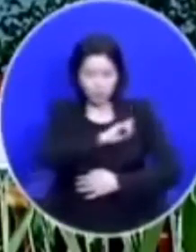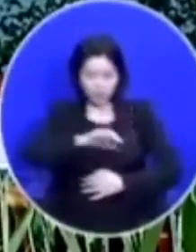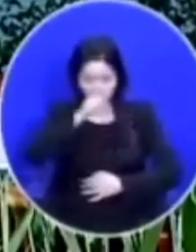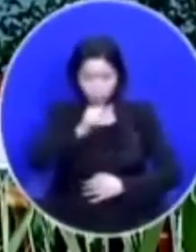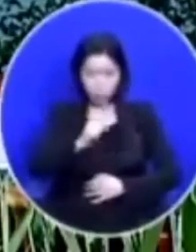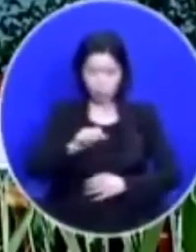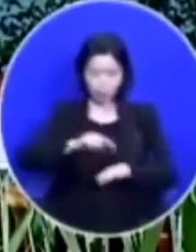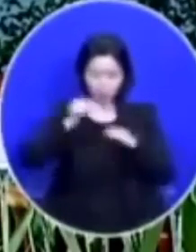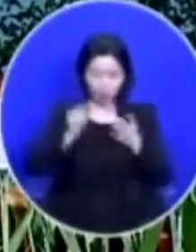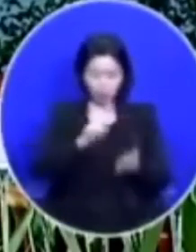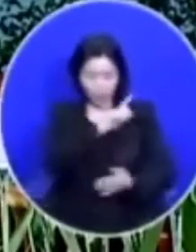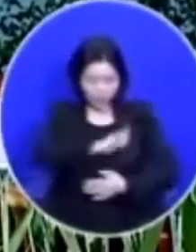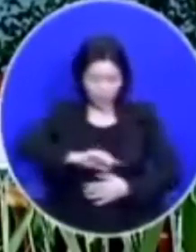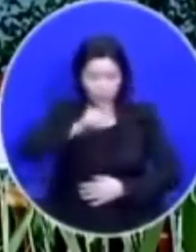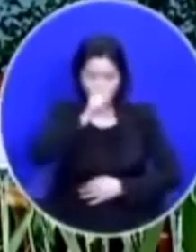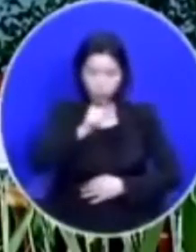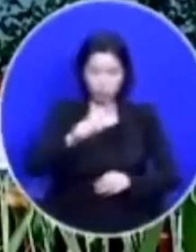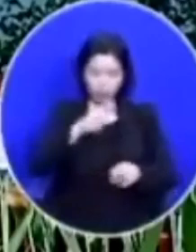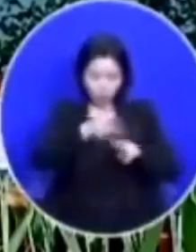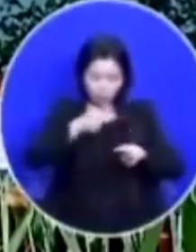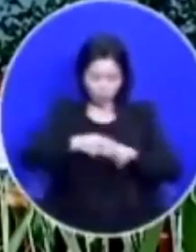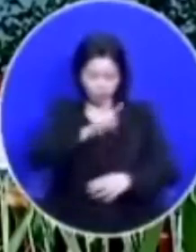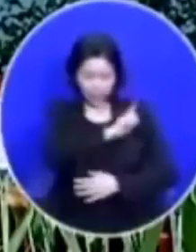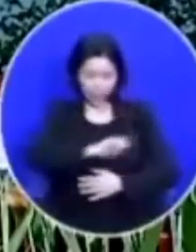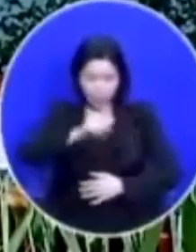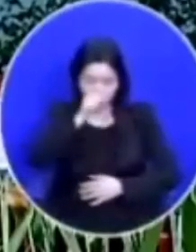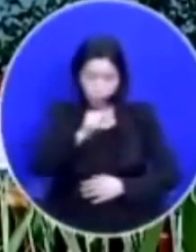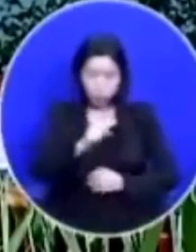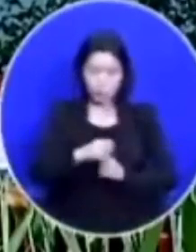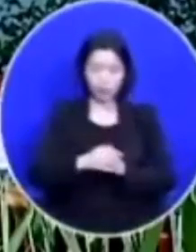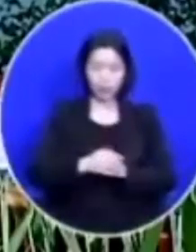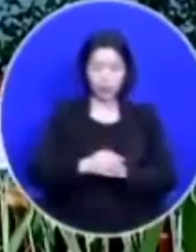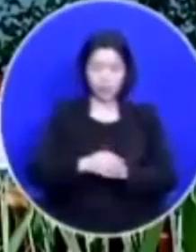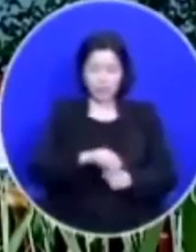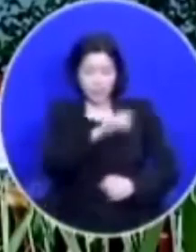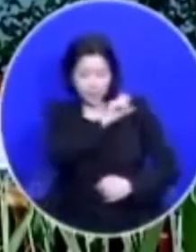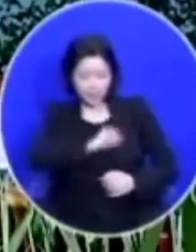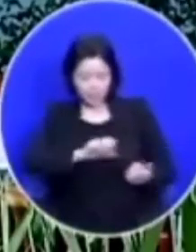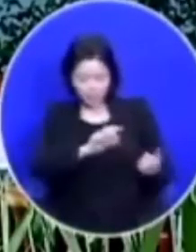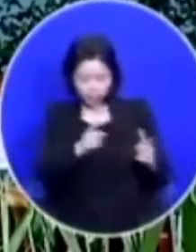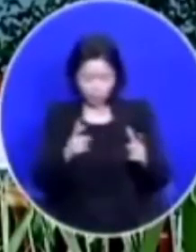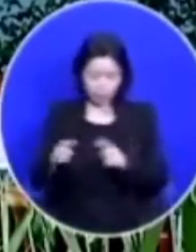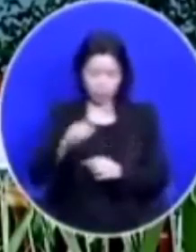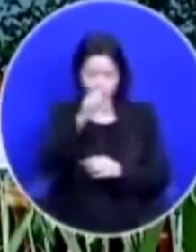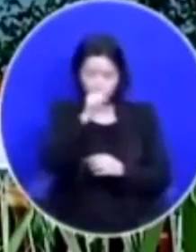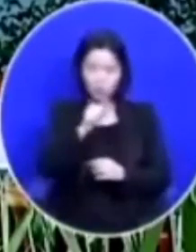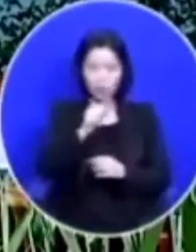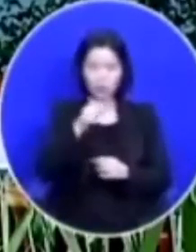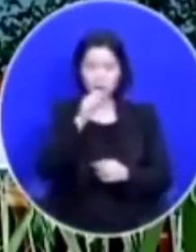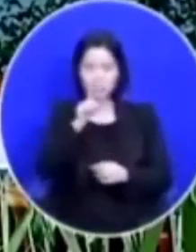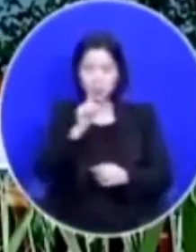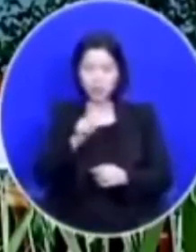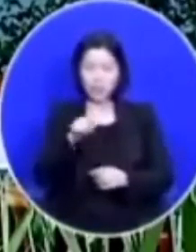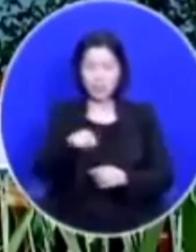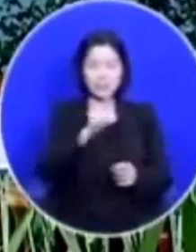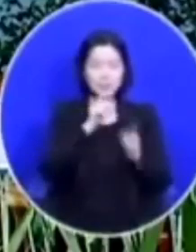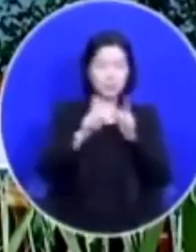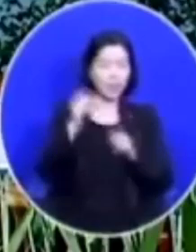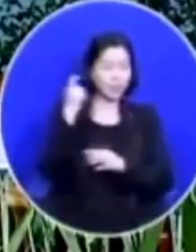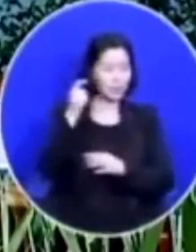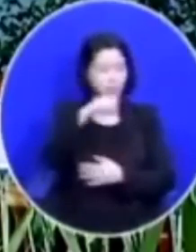제일 좋고 음식 솜씨도 제일 적고 아주 제일 시리즈 로 을 뻗습니다 그 말을 듣던 장로님께서